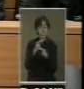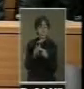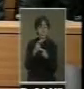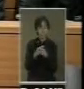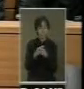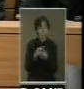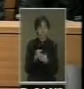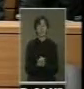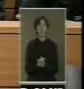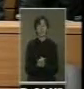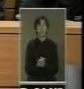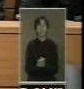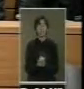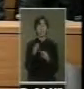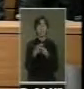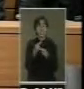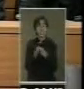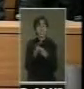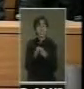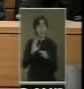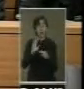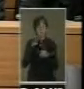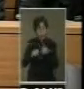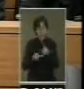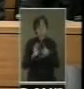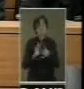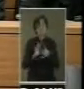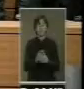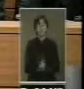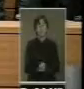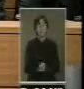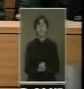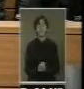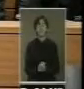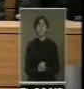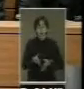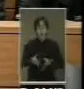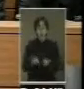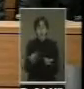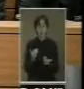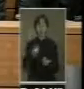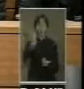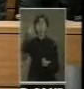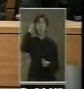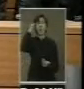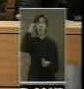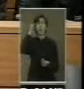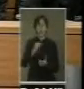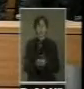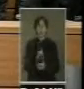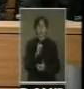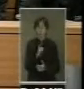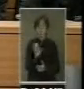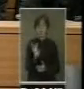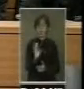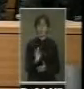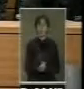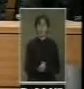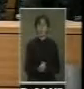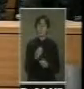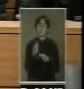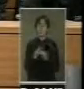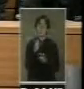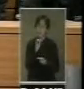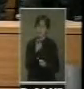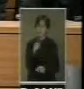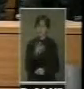อของคุณดังกล่าวนั้นผมกราบขอประธานโทษจริงๆผมไม่รู้ว่าท่านไปคลอดแล้วไม่ได้มีเจตนาอย่างอื่นไม่อยากเ